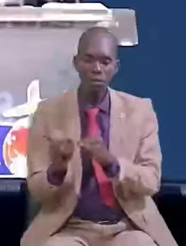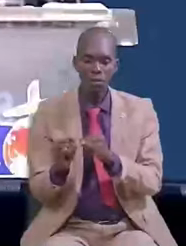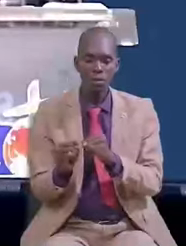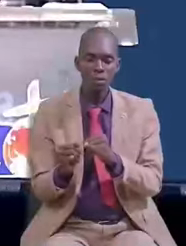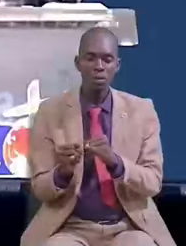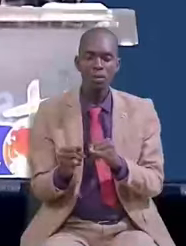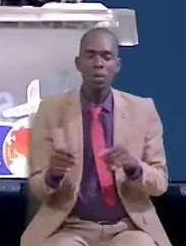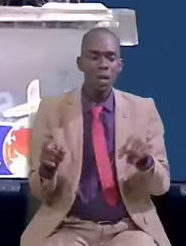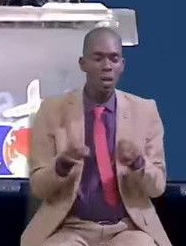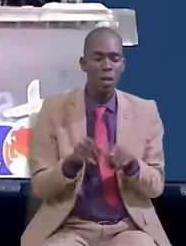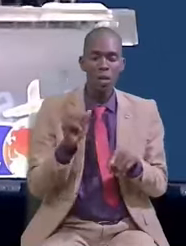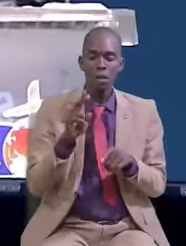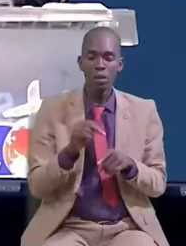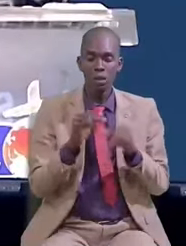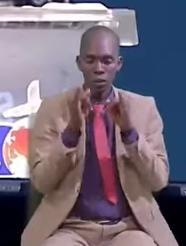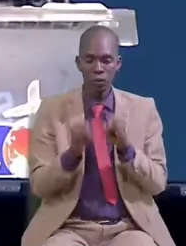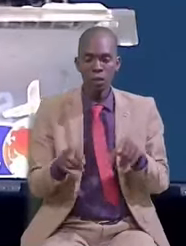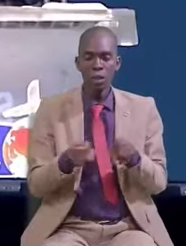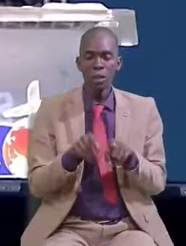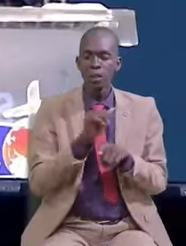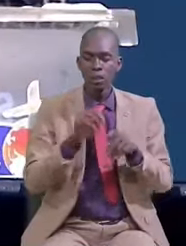en tant qu'individu, en tant que personne,